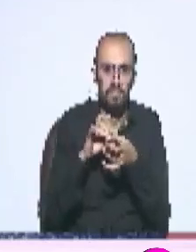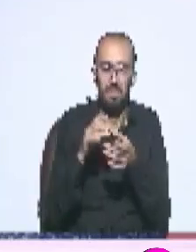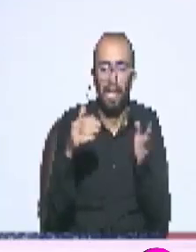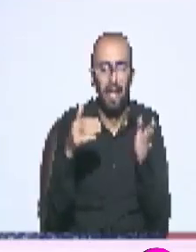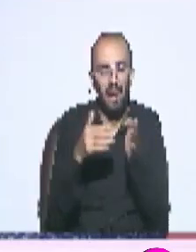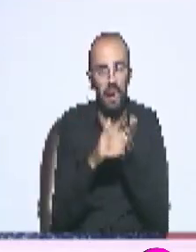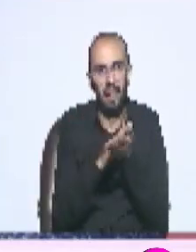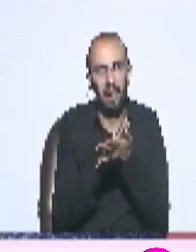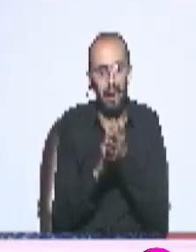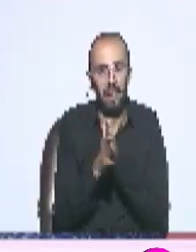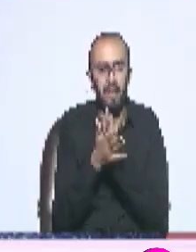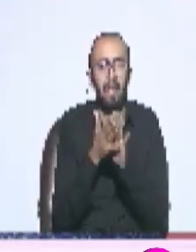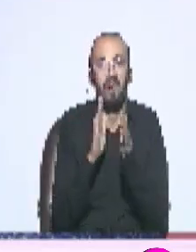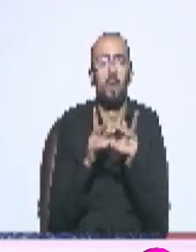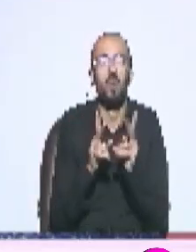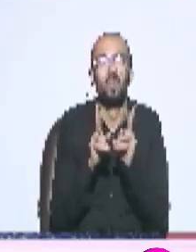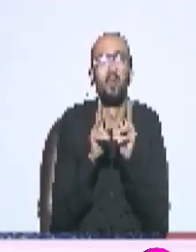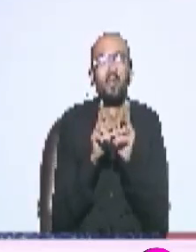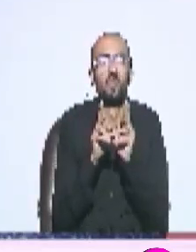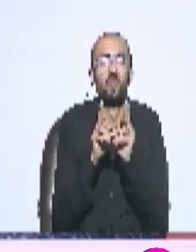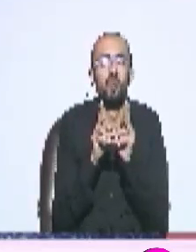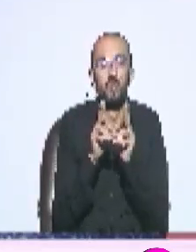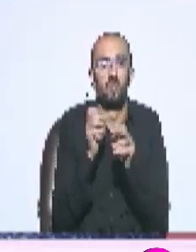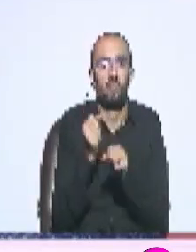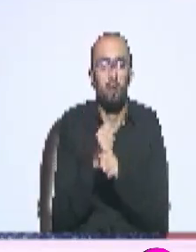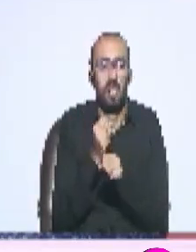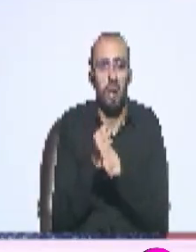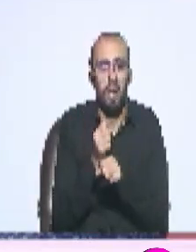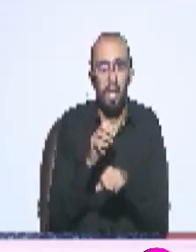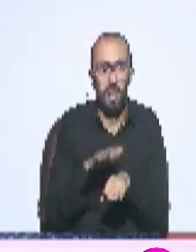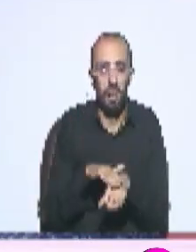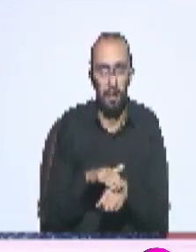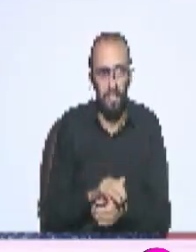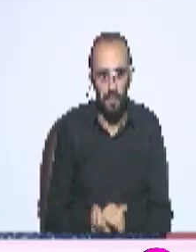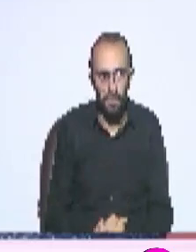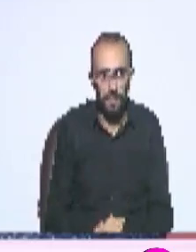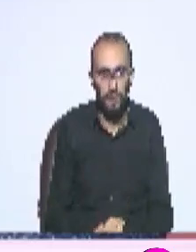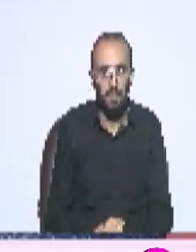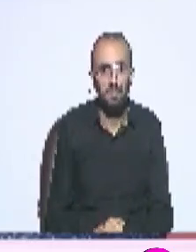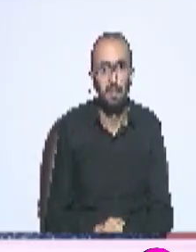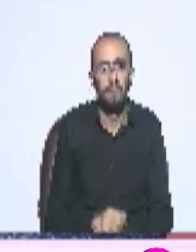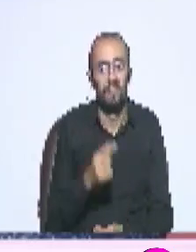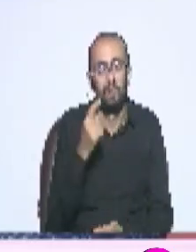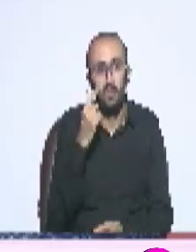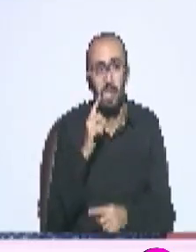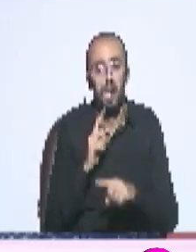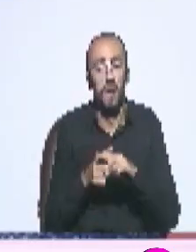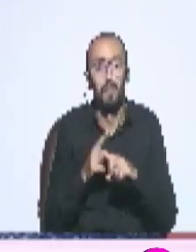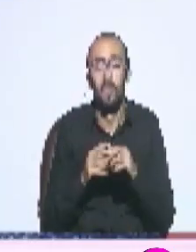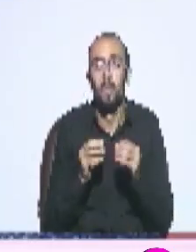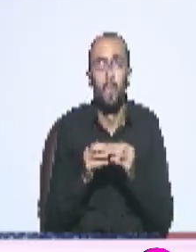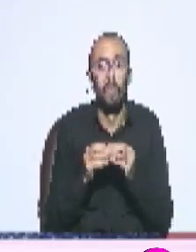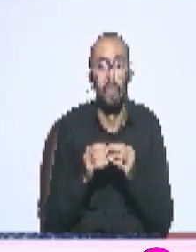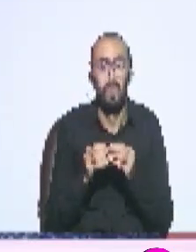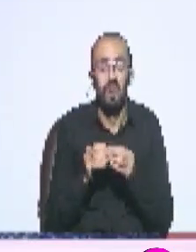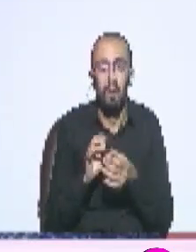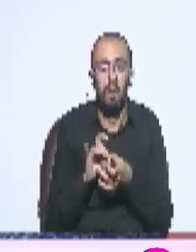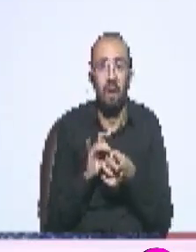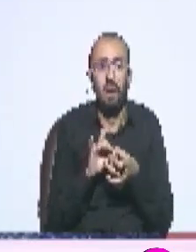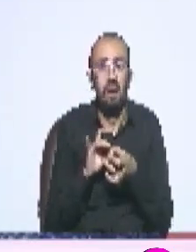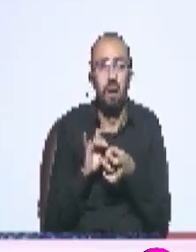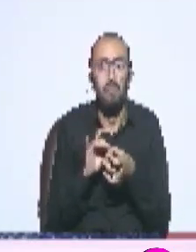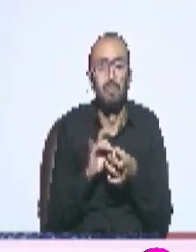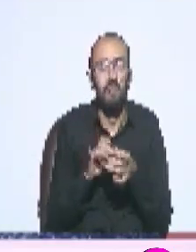رابع بورت الانسان ممكن يبقى بيشتغل عليه ولما يشتغل عليه يبتدي يشوف حاجات ايجابيه العلاقات من اكت